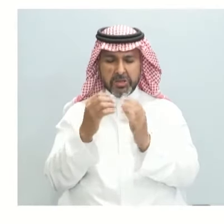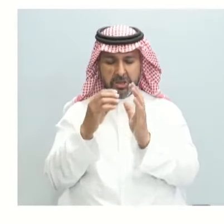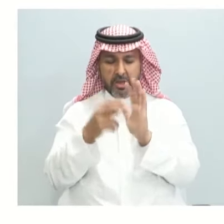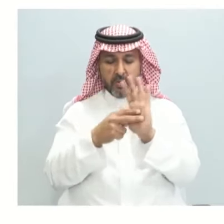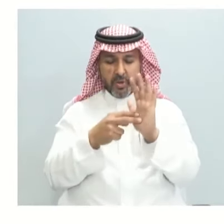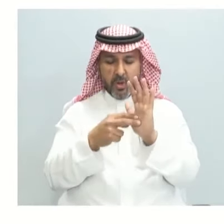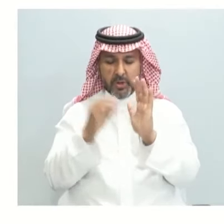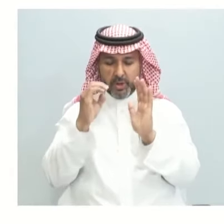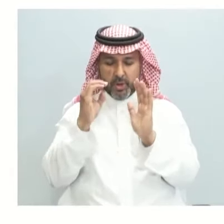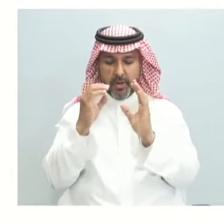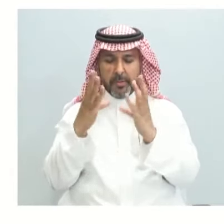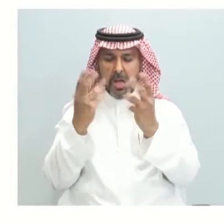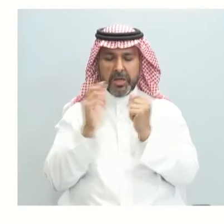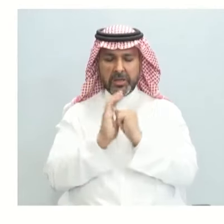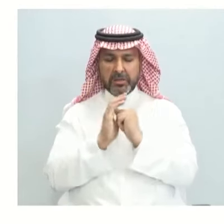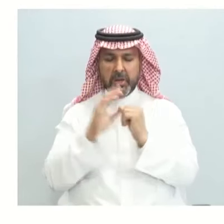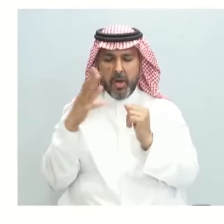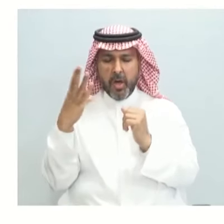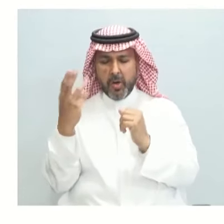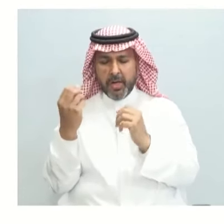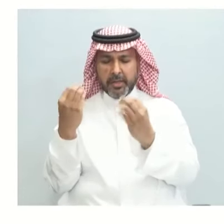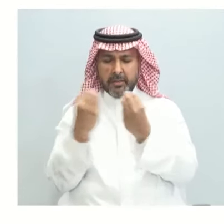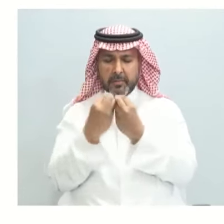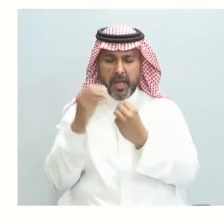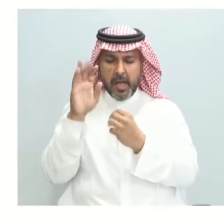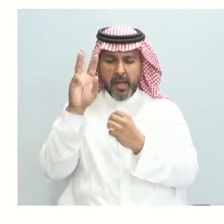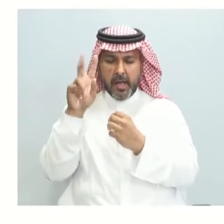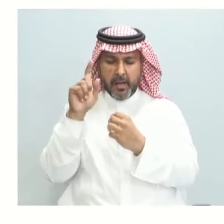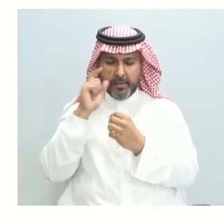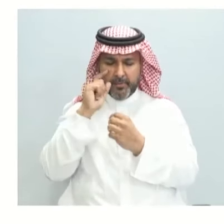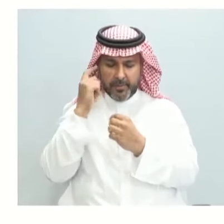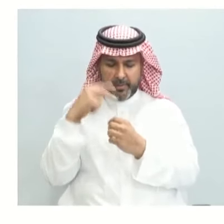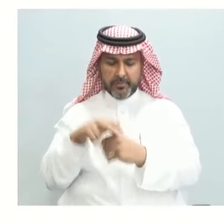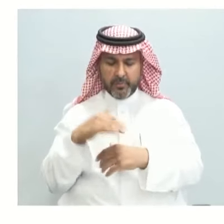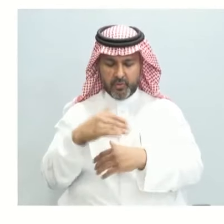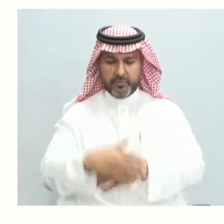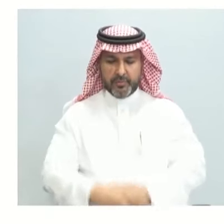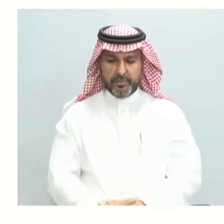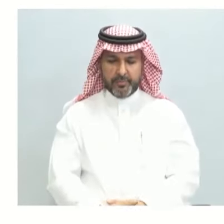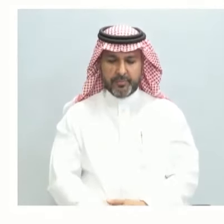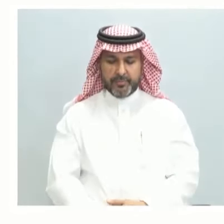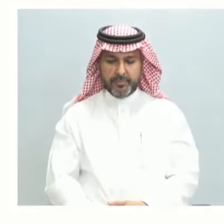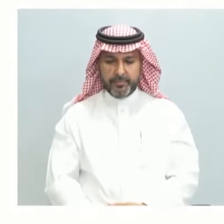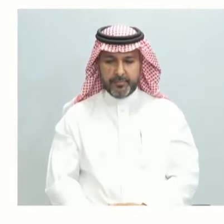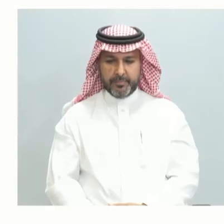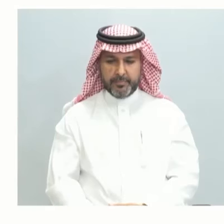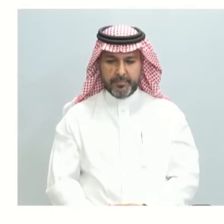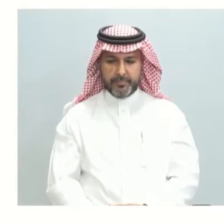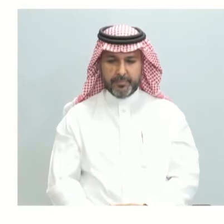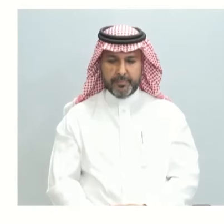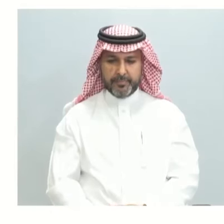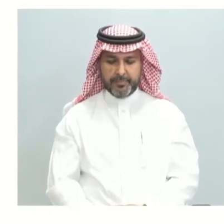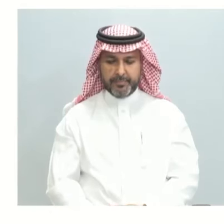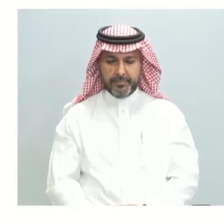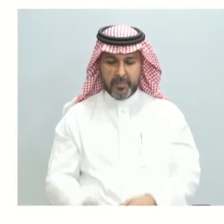على همم قواسم مشتركه مختلفه نستطيع ايجادها لكثيرات الحدود لا يا اخوي